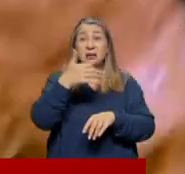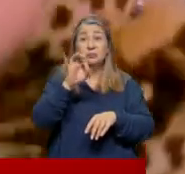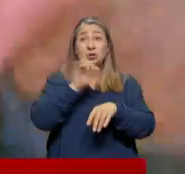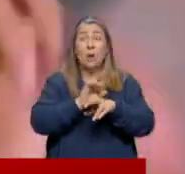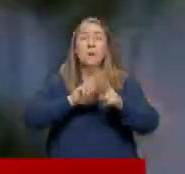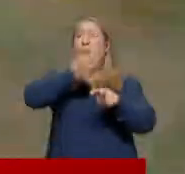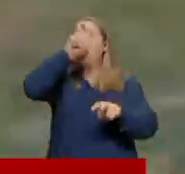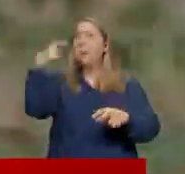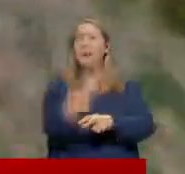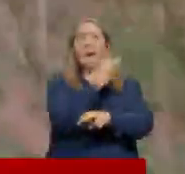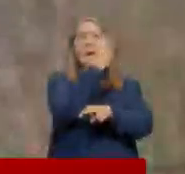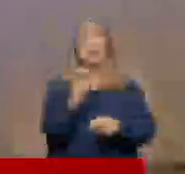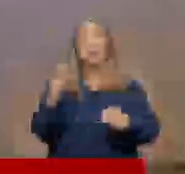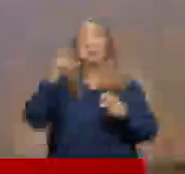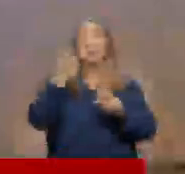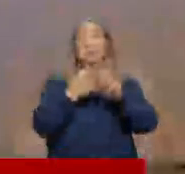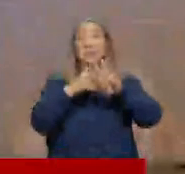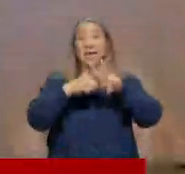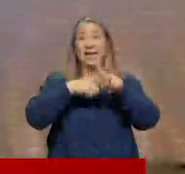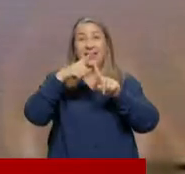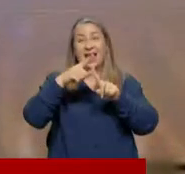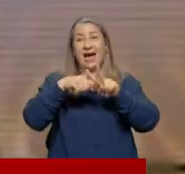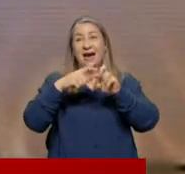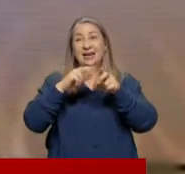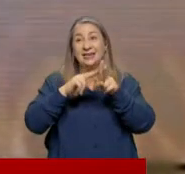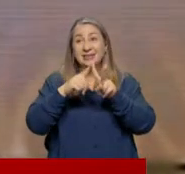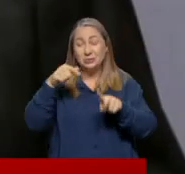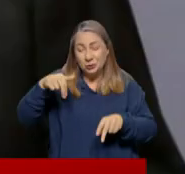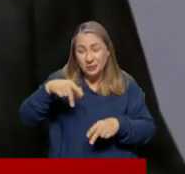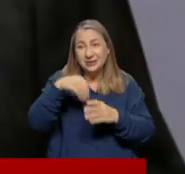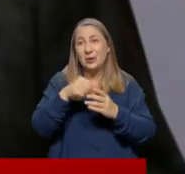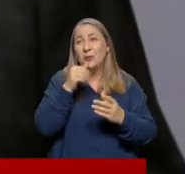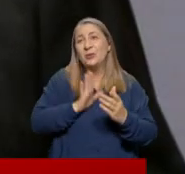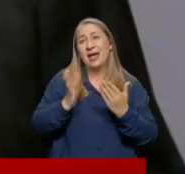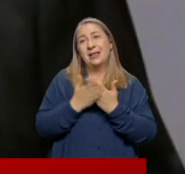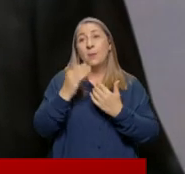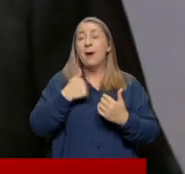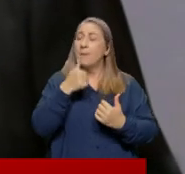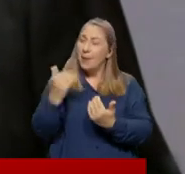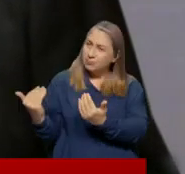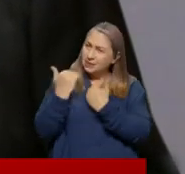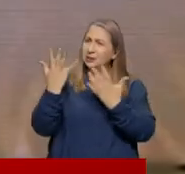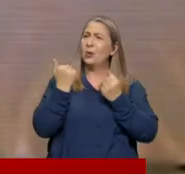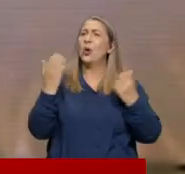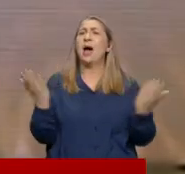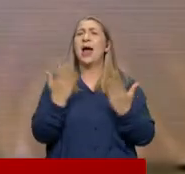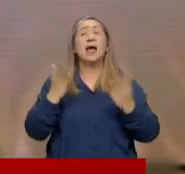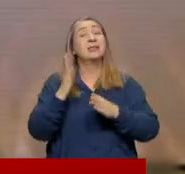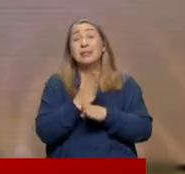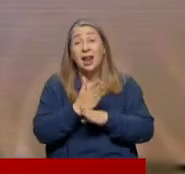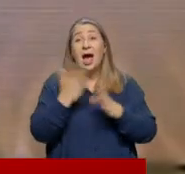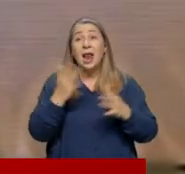dakika sonra havalarda uçan Cüneyt Arkın yürümek için olduğundan yardım alıyor Ben babamdan destek alıyorum hala Çünkü